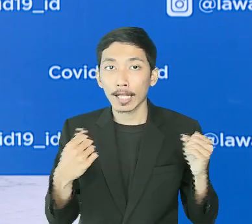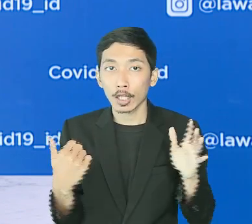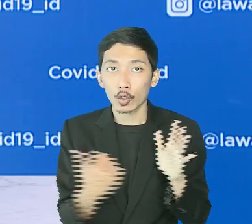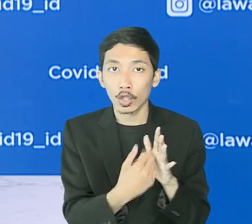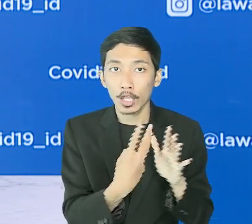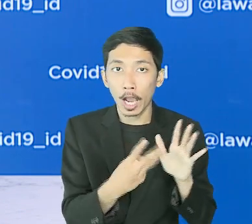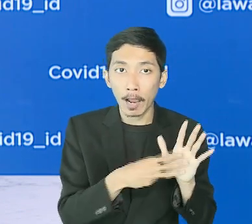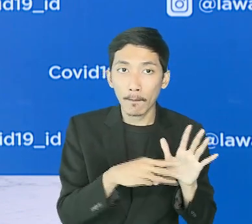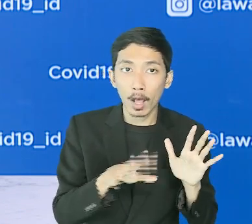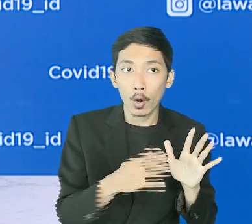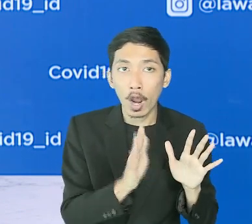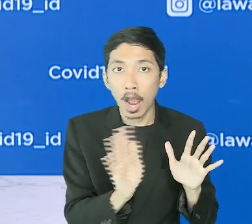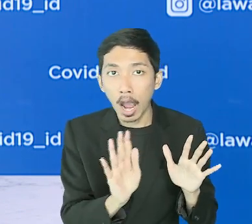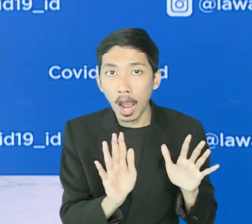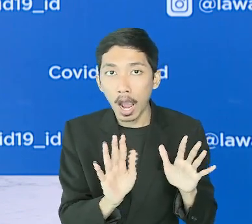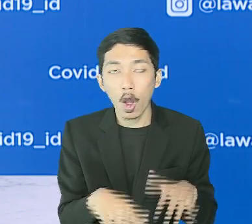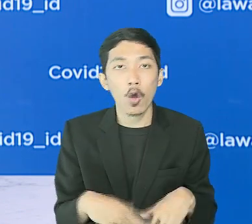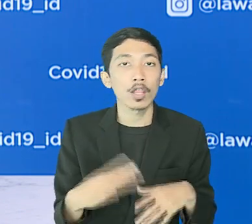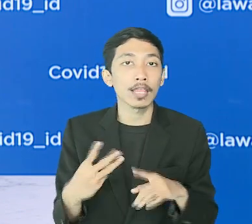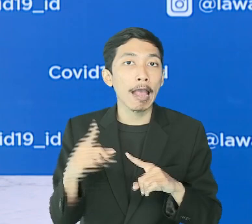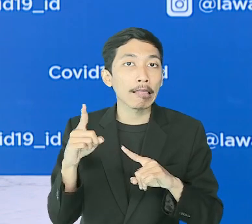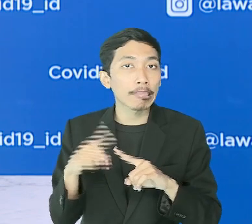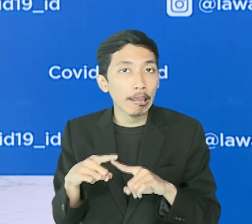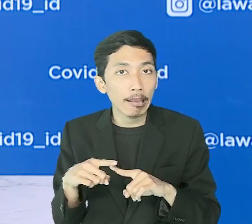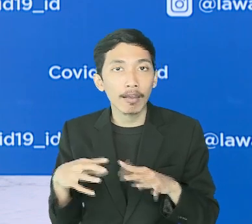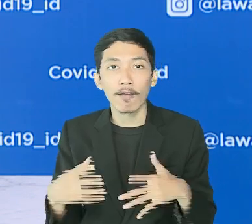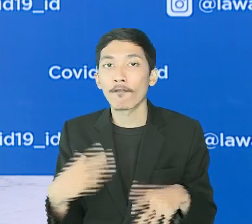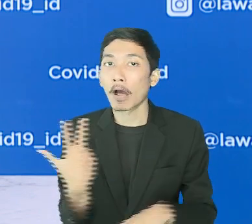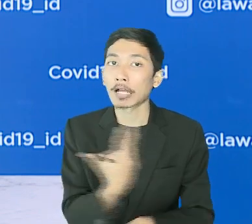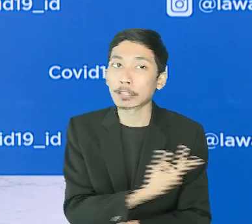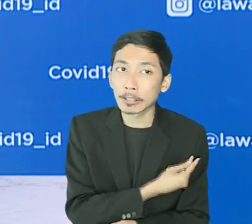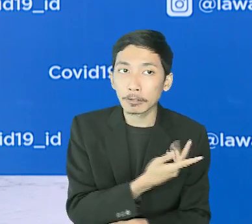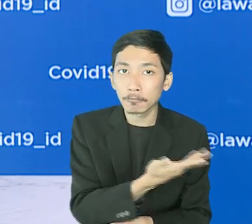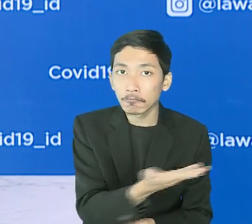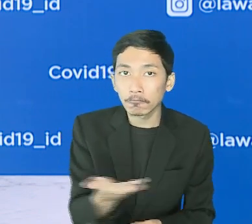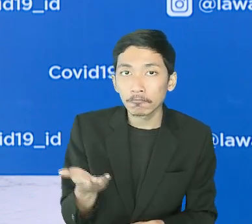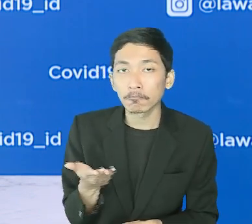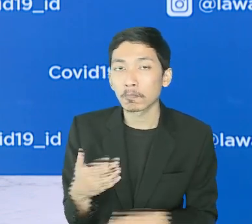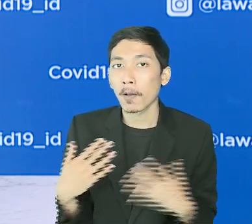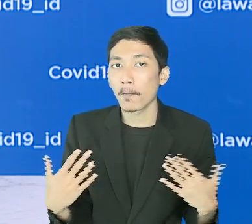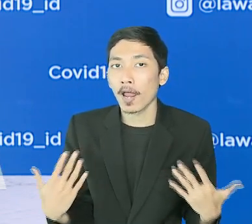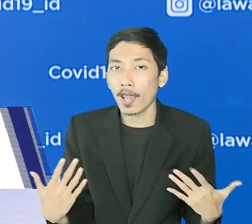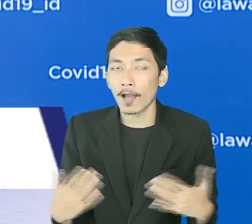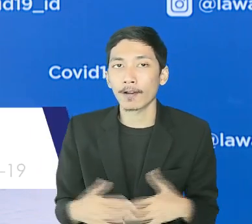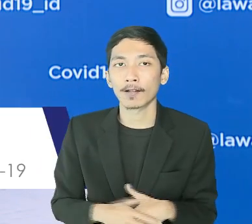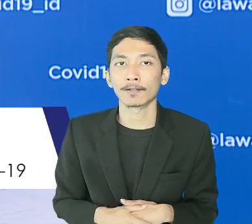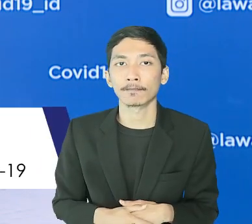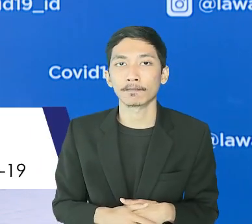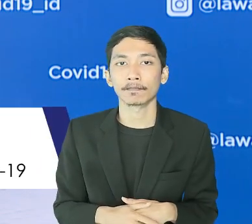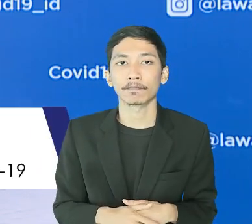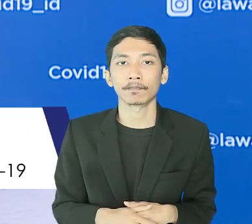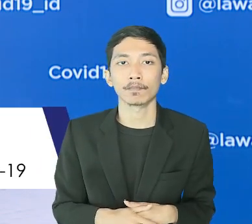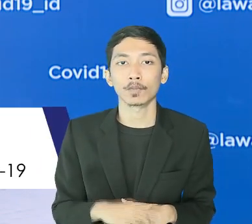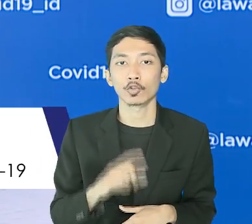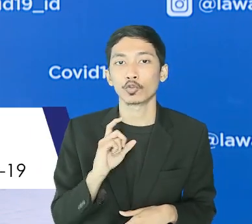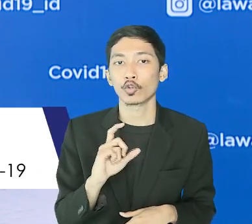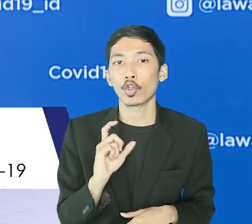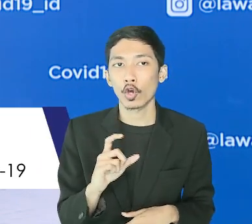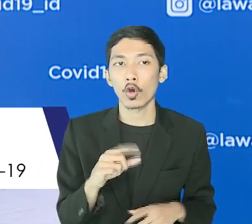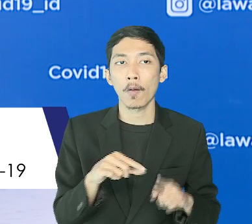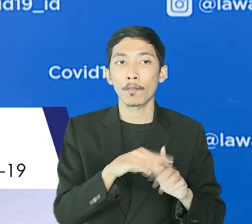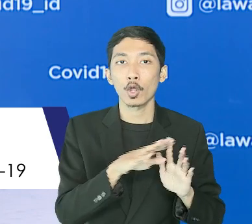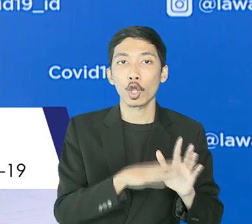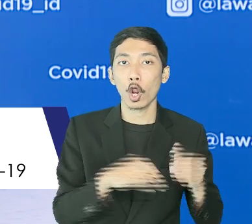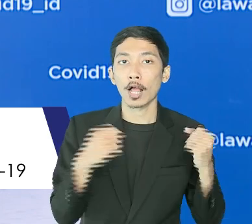3M, upaya 3T, maupun vaksinasi. Misalnya jika kita dapat meningkatkan